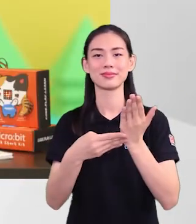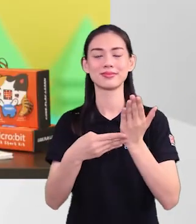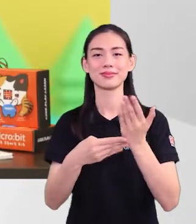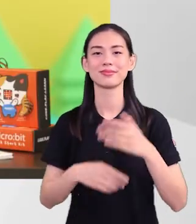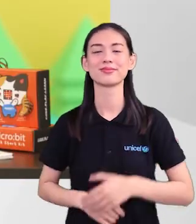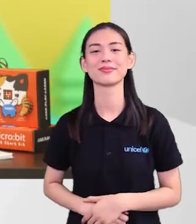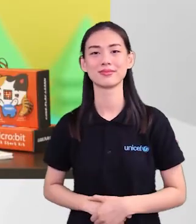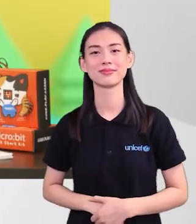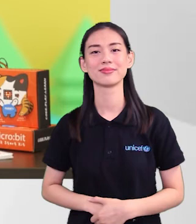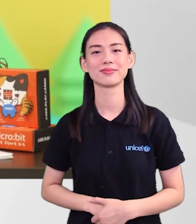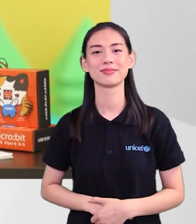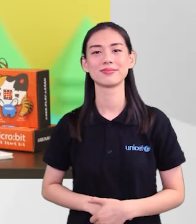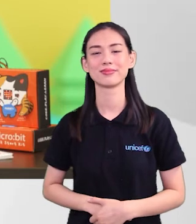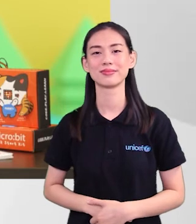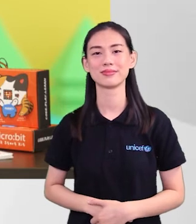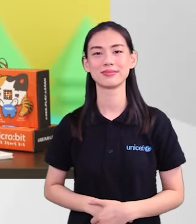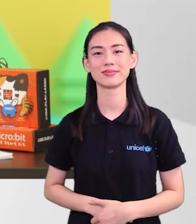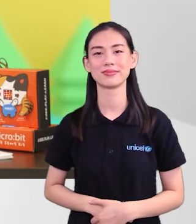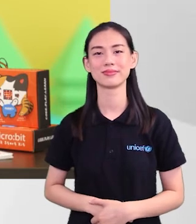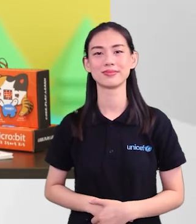bateri kepada Microbit.